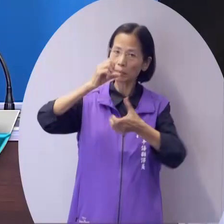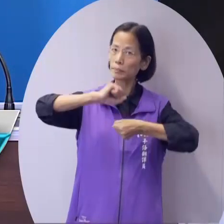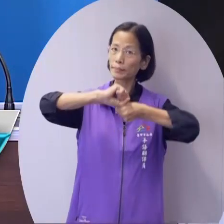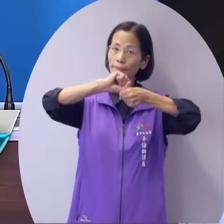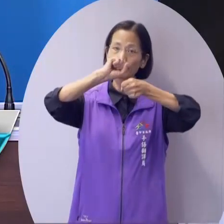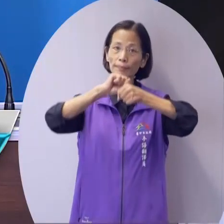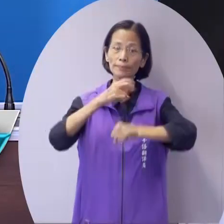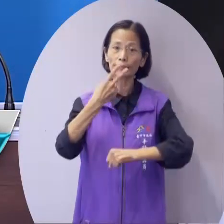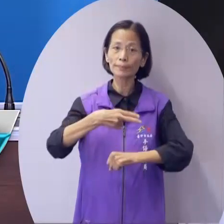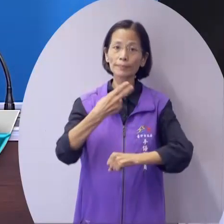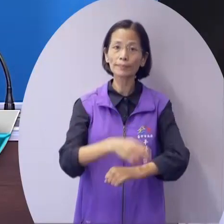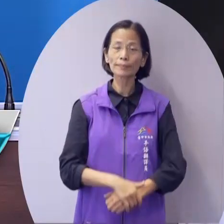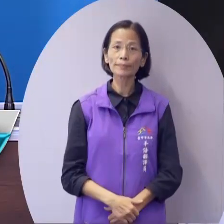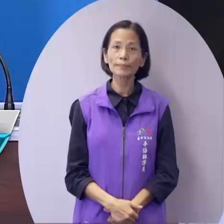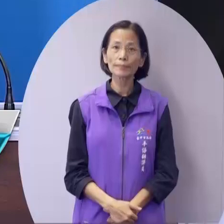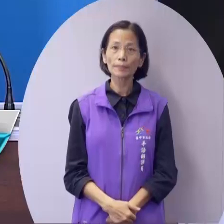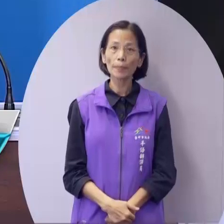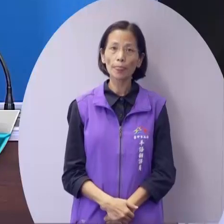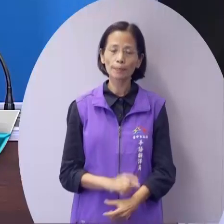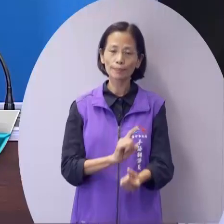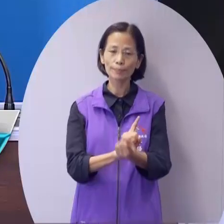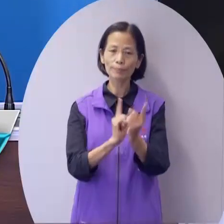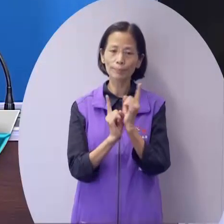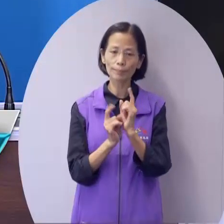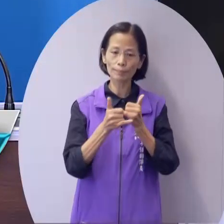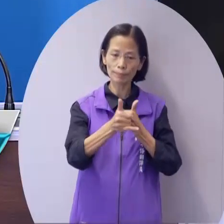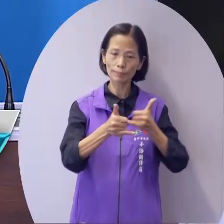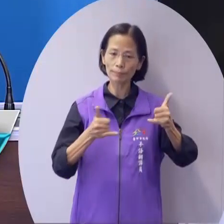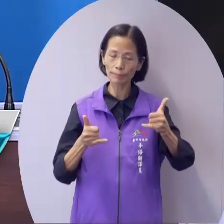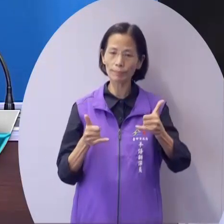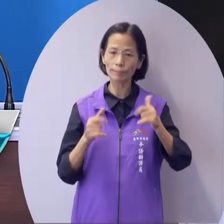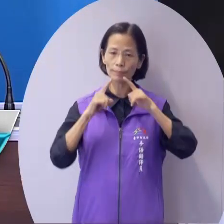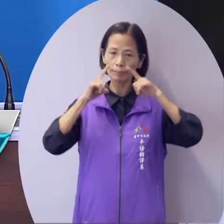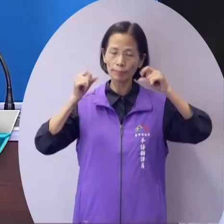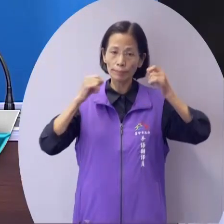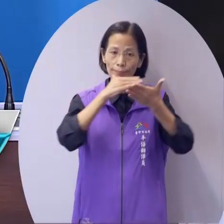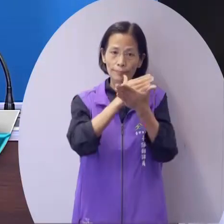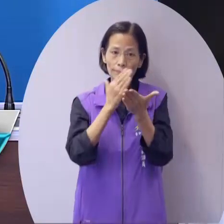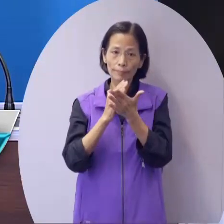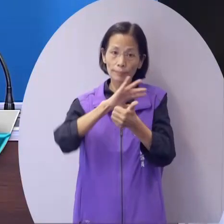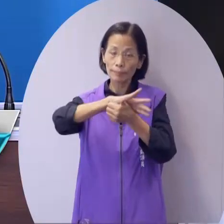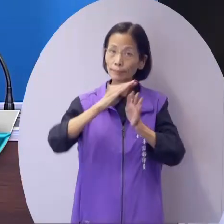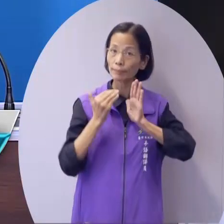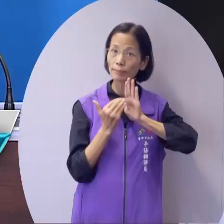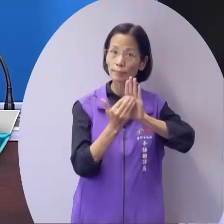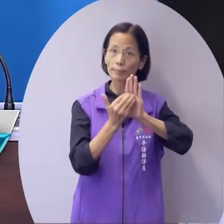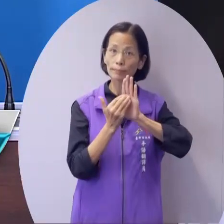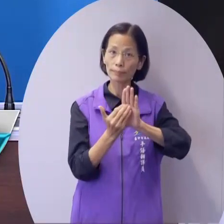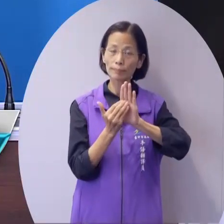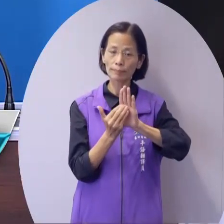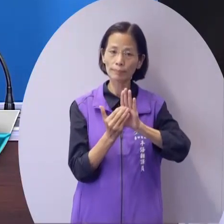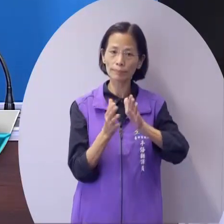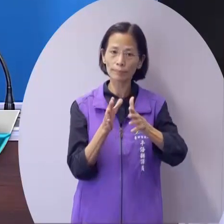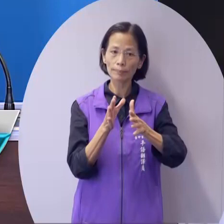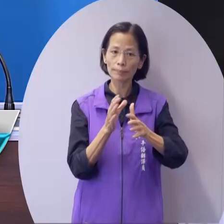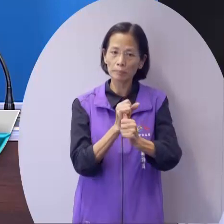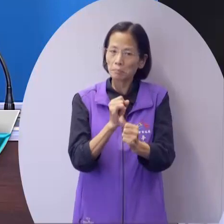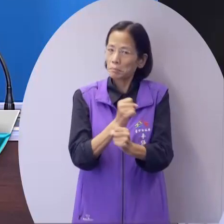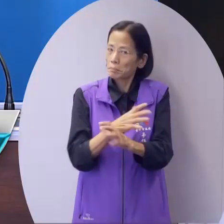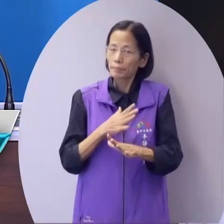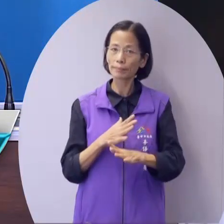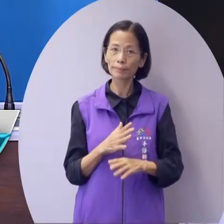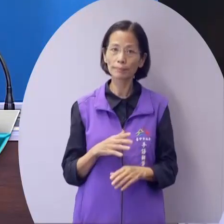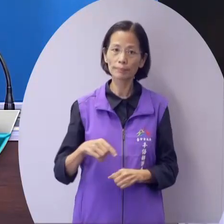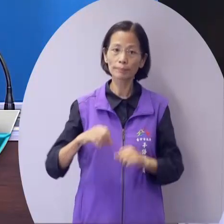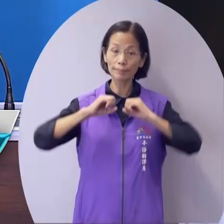了，那甚至呢彼此之间的距离的保持，戴口罩等等防疫作为有时候会松散掉，所以我们要